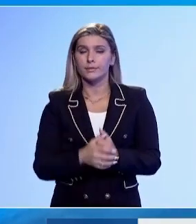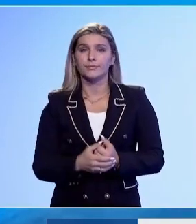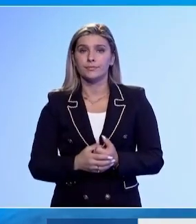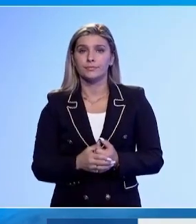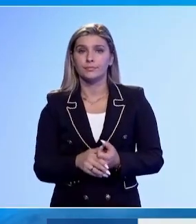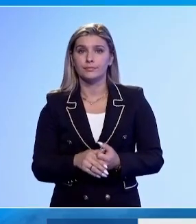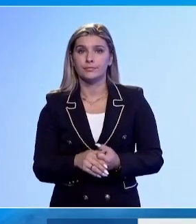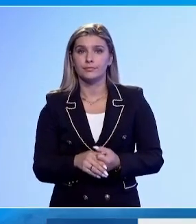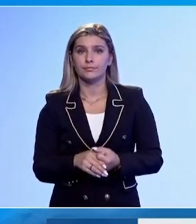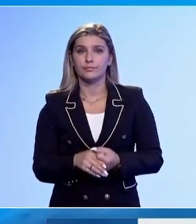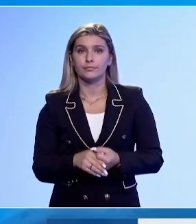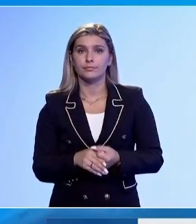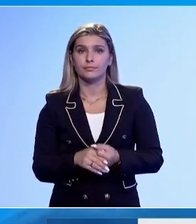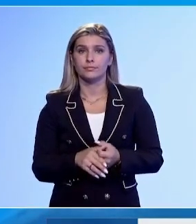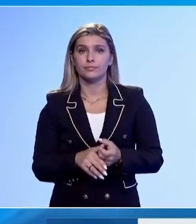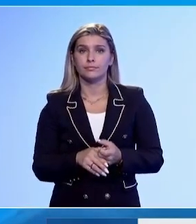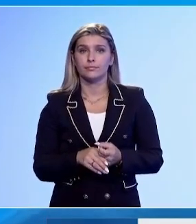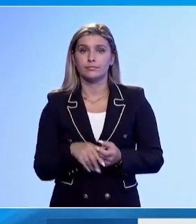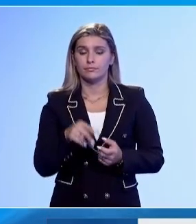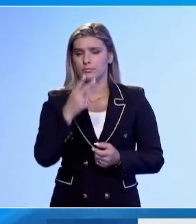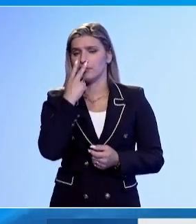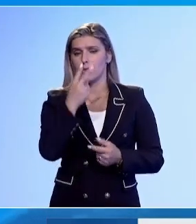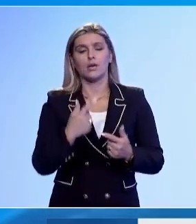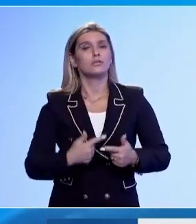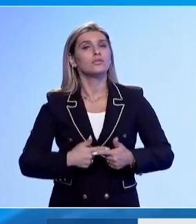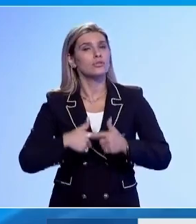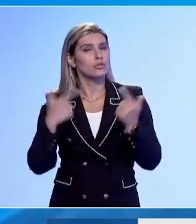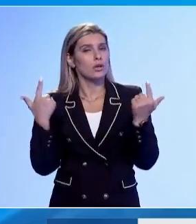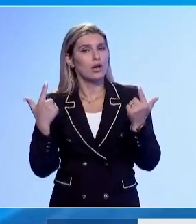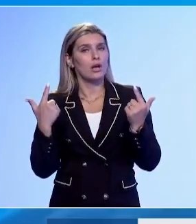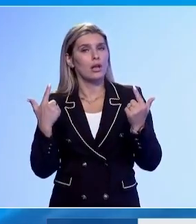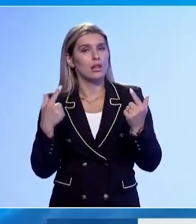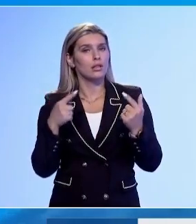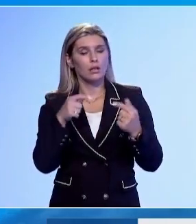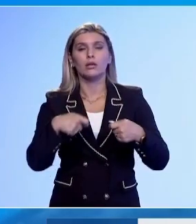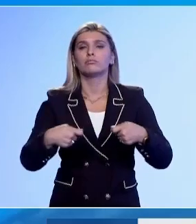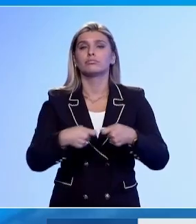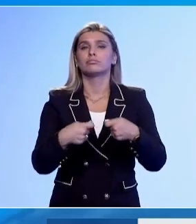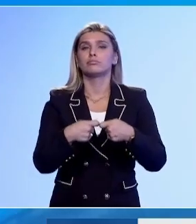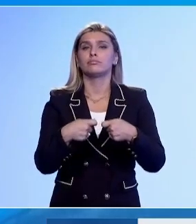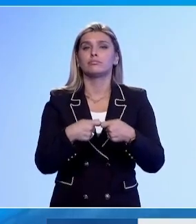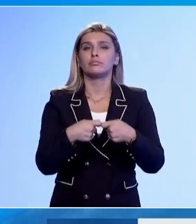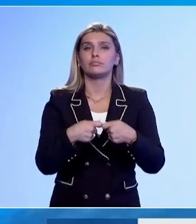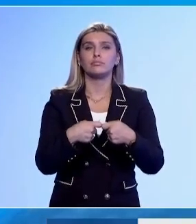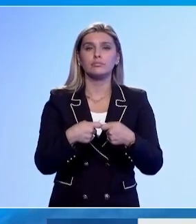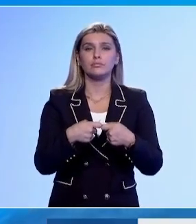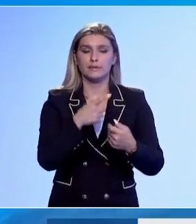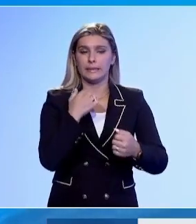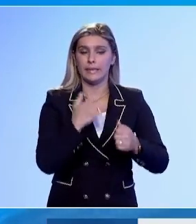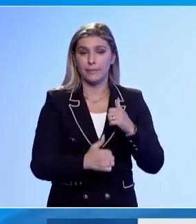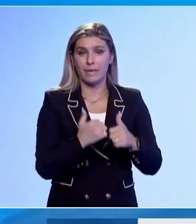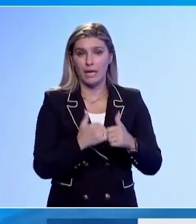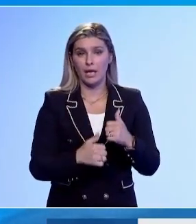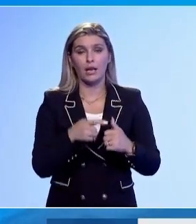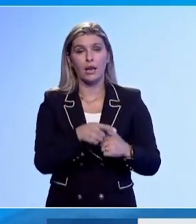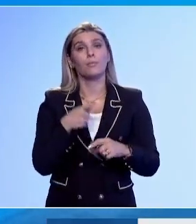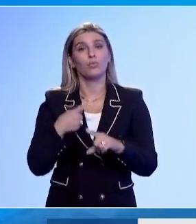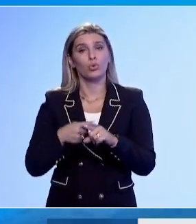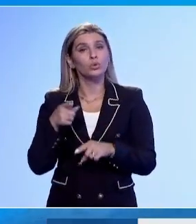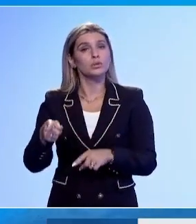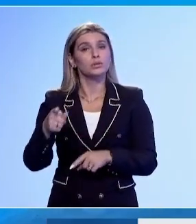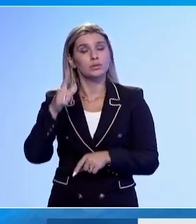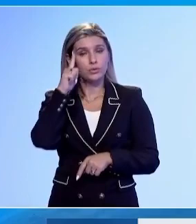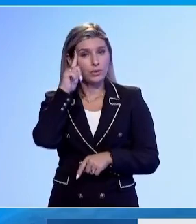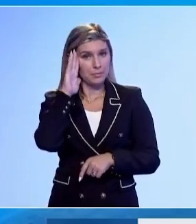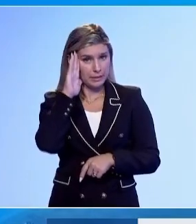Në mes tjerash, ajo që u pa qartë se koordinimi në mes të Albin Kurtit dhe të kriminalit Radojçić është